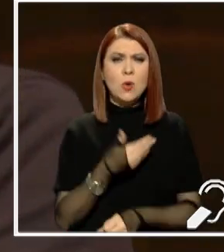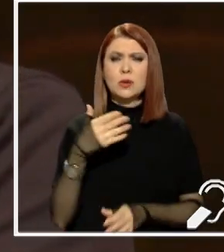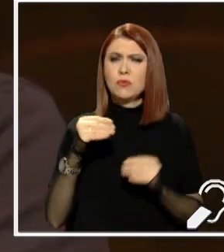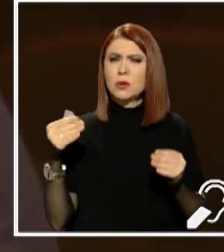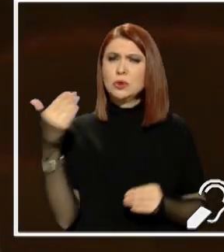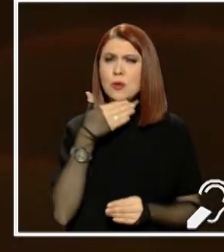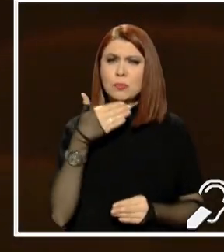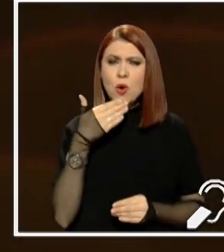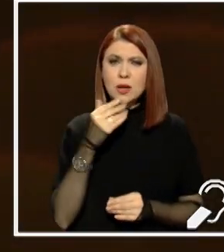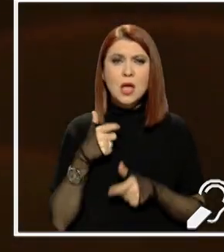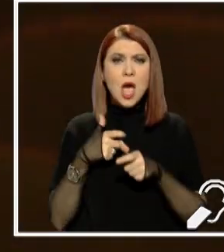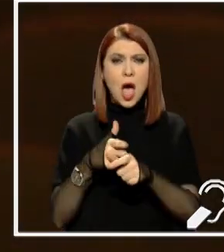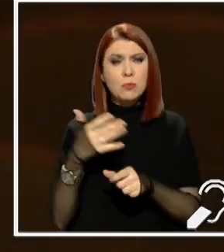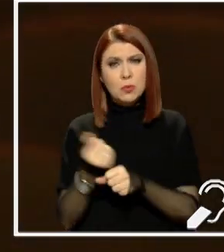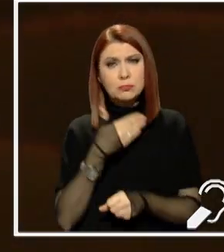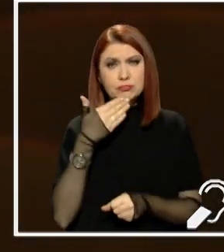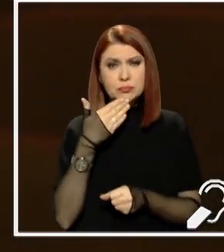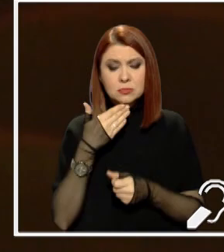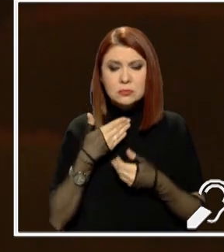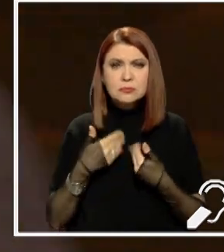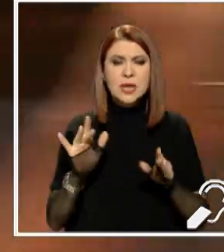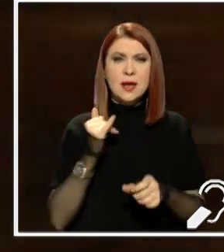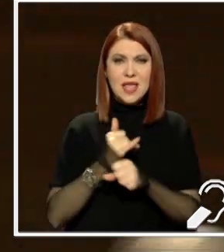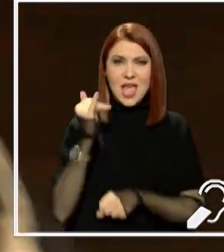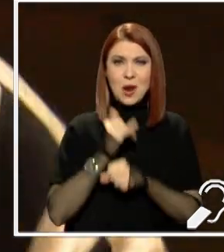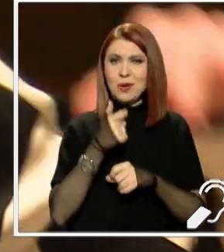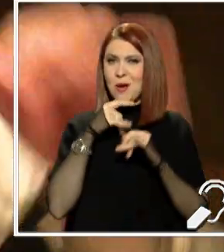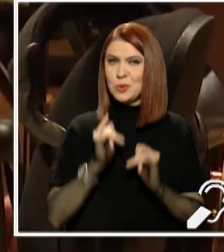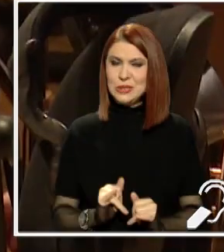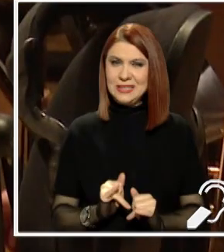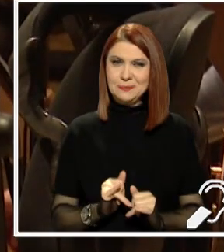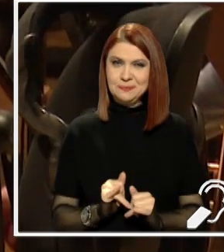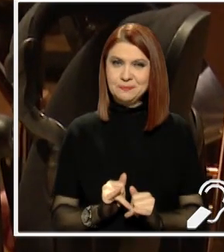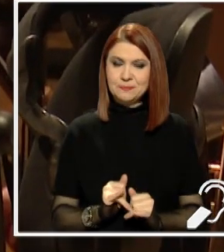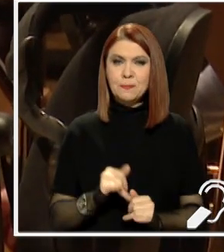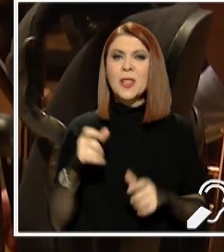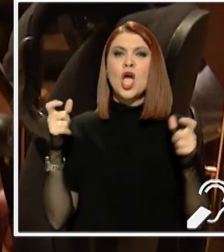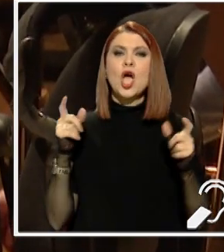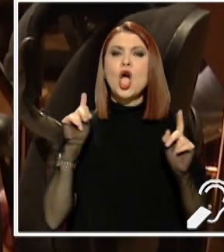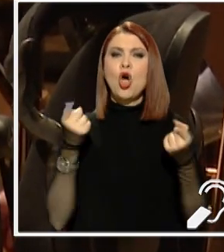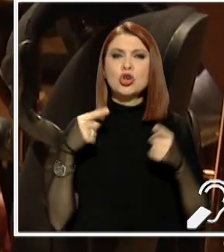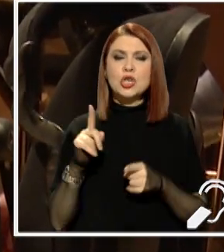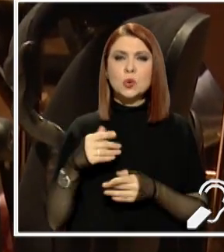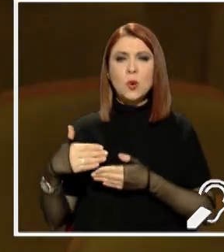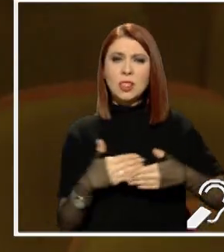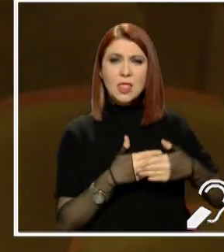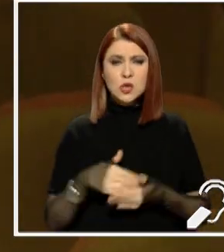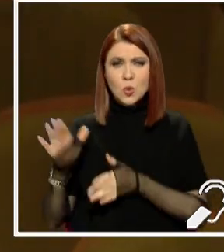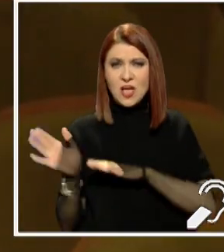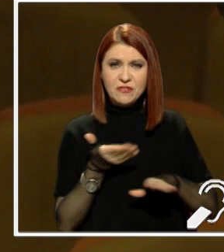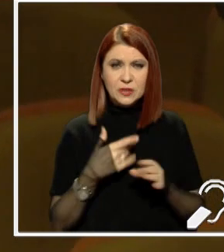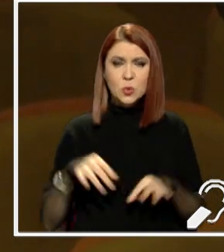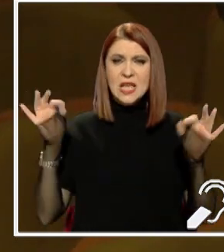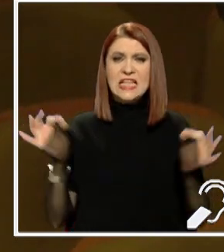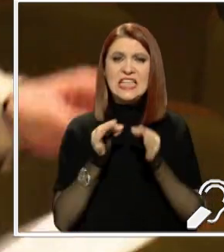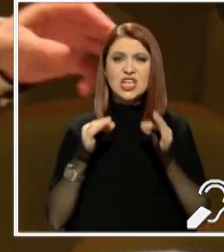al său, Mel's Vision, a fost lansat în luna ianuarie a acestui an. Concertul Wind Dance, Dansul Vântului,